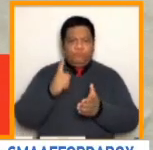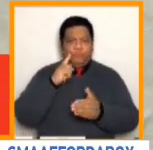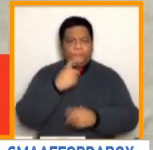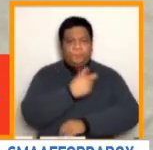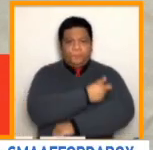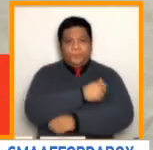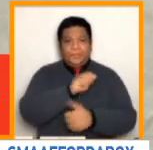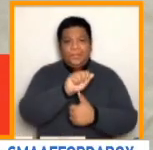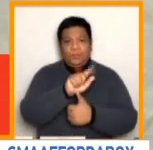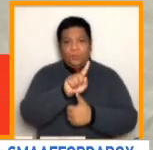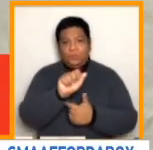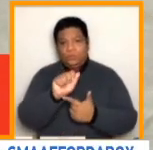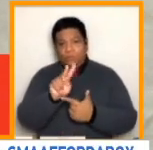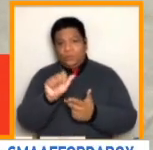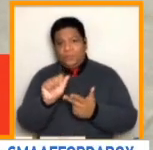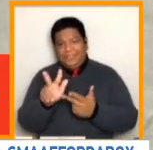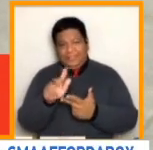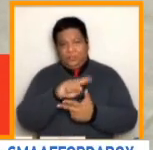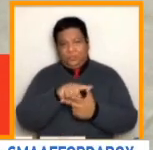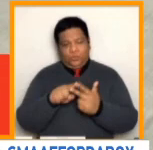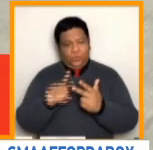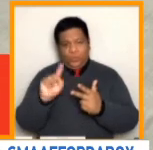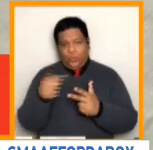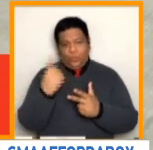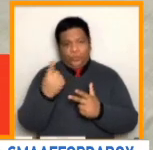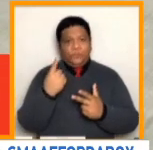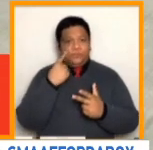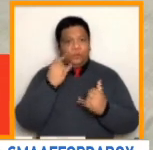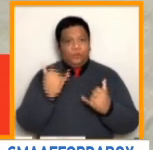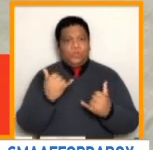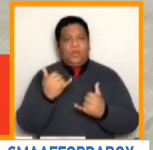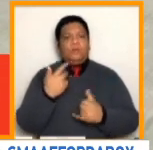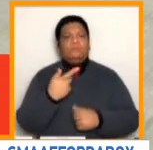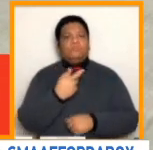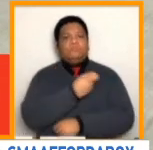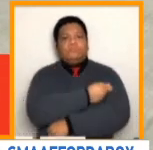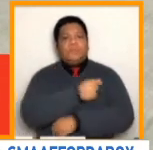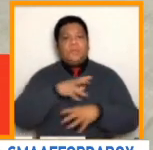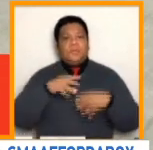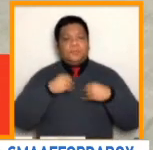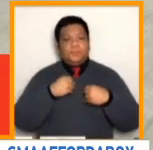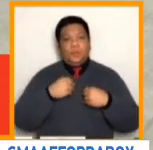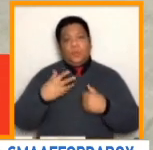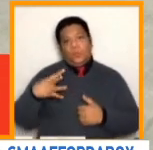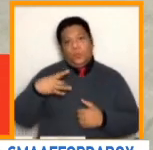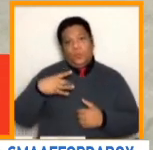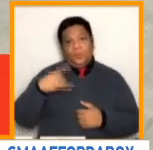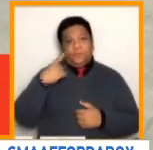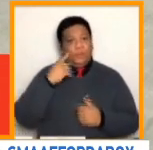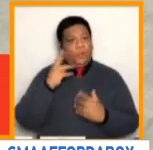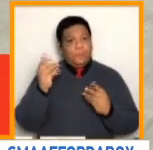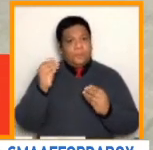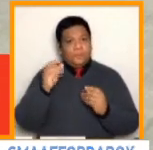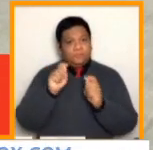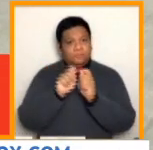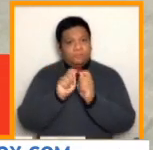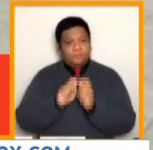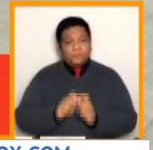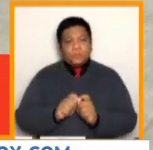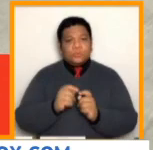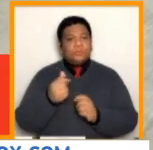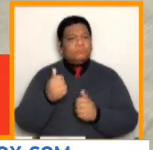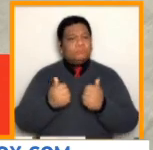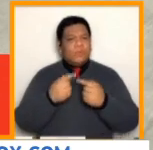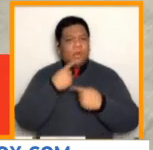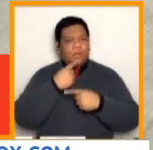A3 priority group pa lang yung tinatanggap sa mga vaccination sites ngayon. Kaya hinihintay pa natin yung karagdagang detalye at pati na rin anunsya galing sa